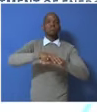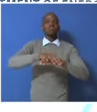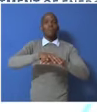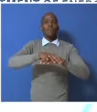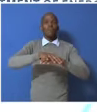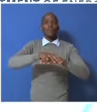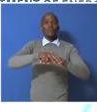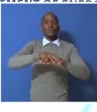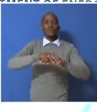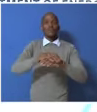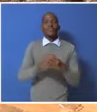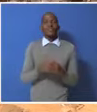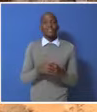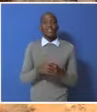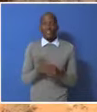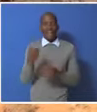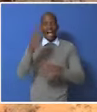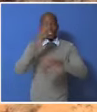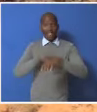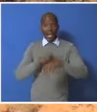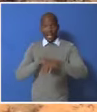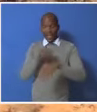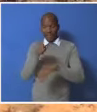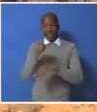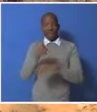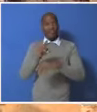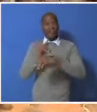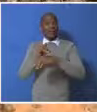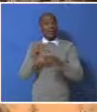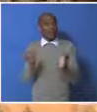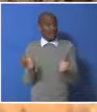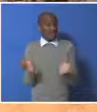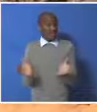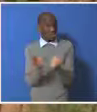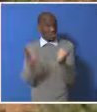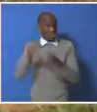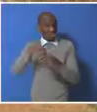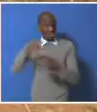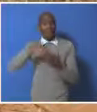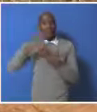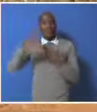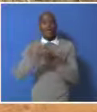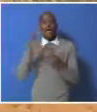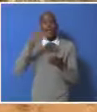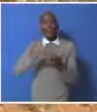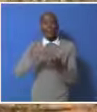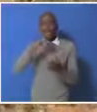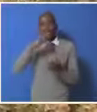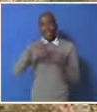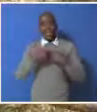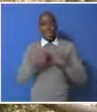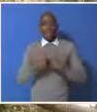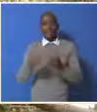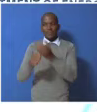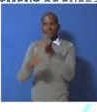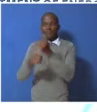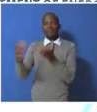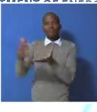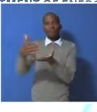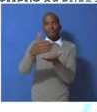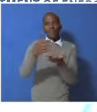e le lantlha ba bona thotoetso mo lenaneong le ba tshwanetse e bana le ga ba ka tsang feedstock le metsiteng go tlatsa biogas digester ka